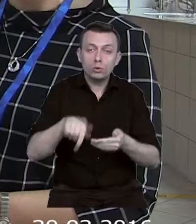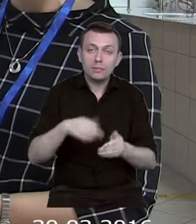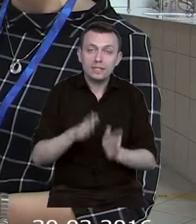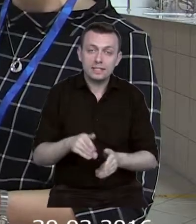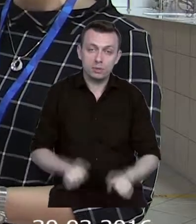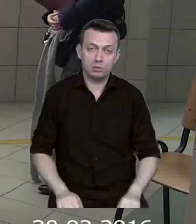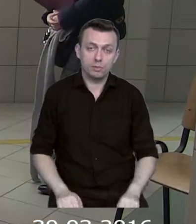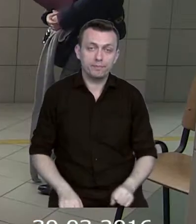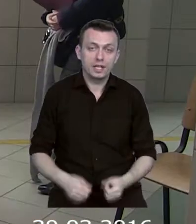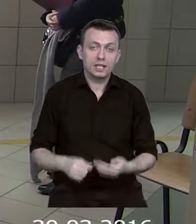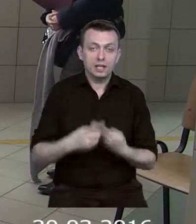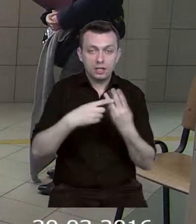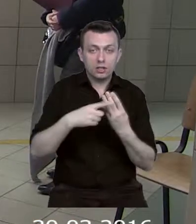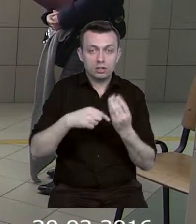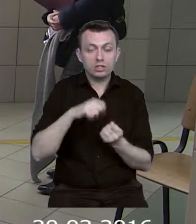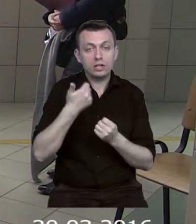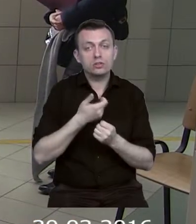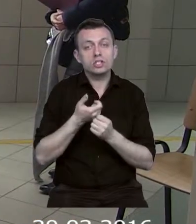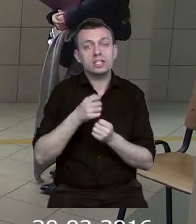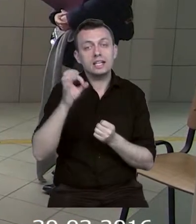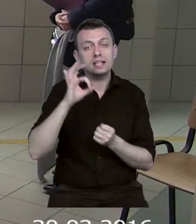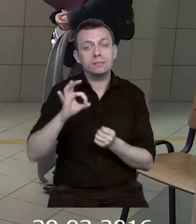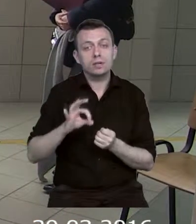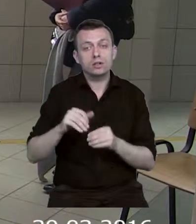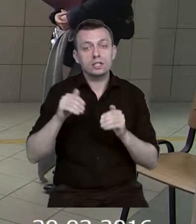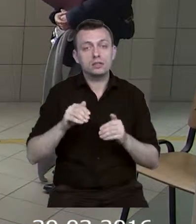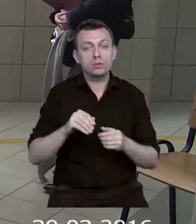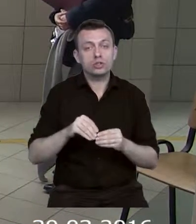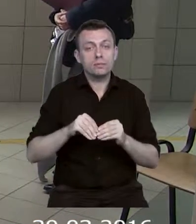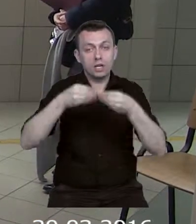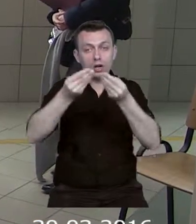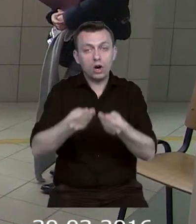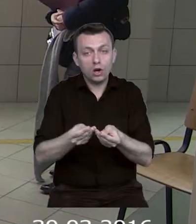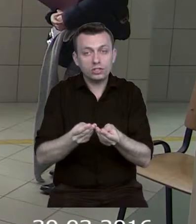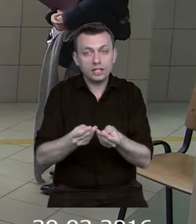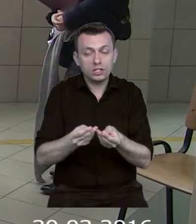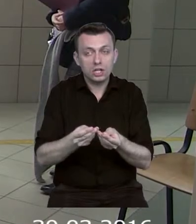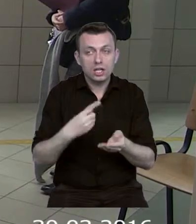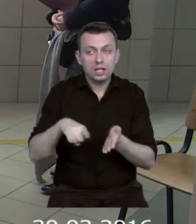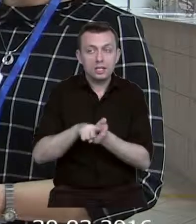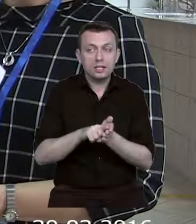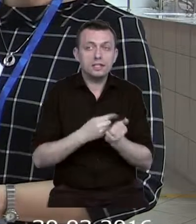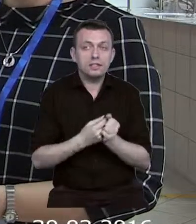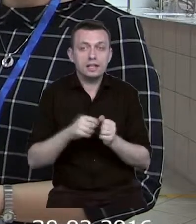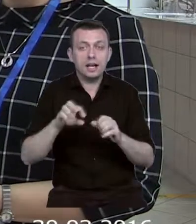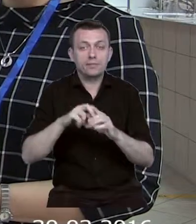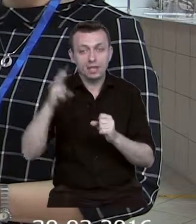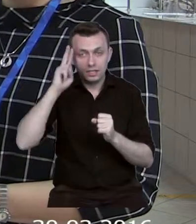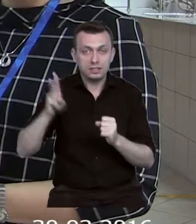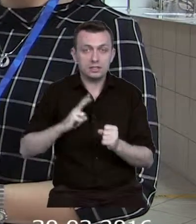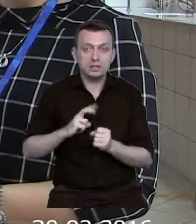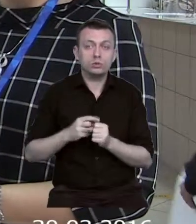formy opodatkowania. Przy rozliczeniu możemy przekazać swój 1% podatku na organizację pożytku publicznego. Wniosek o